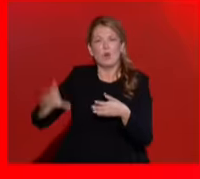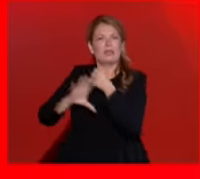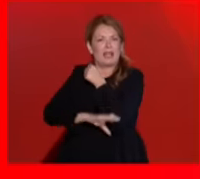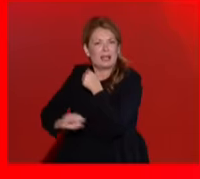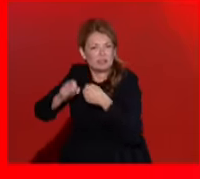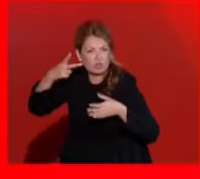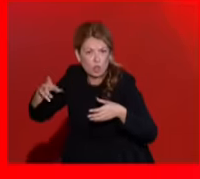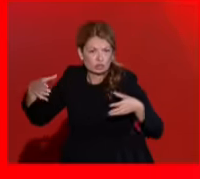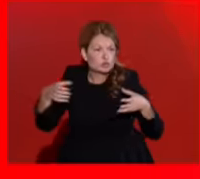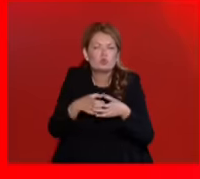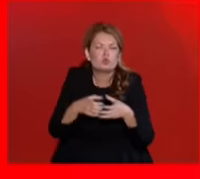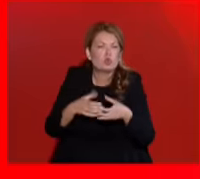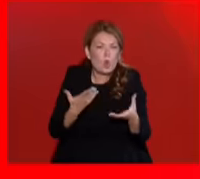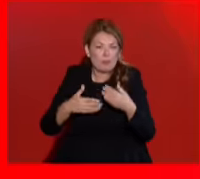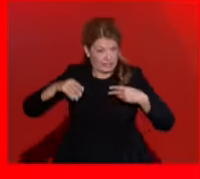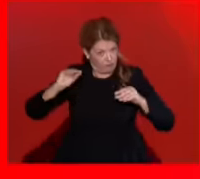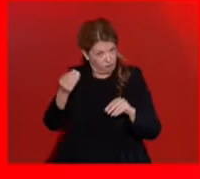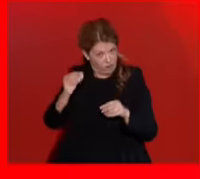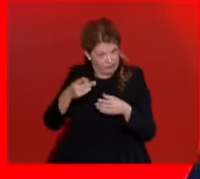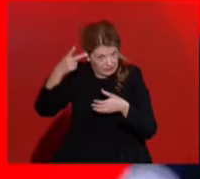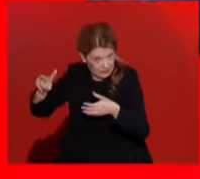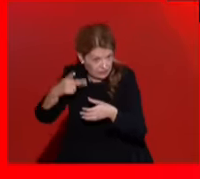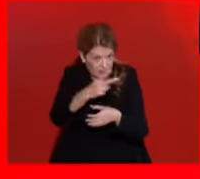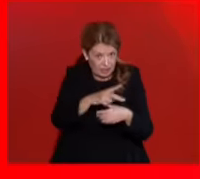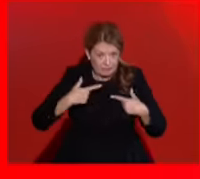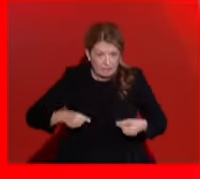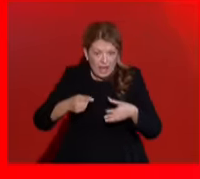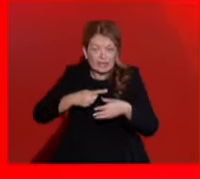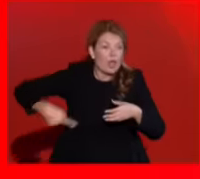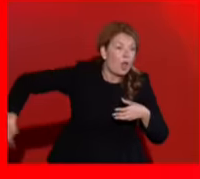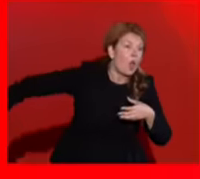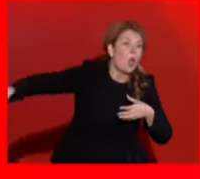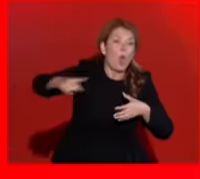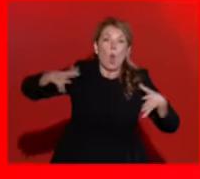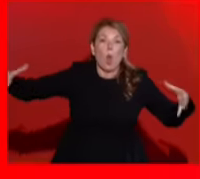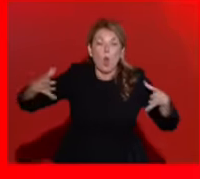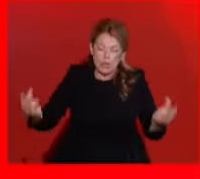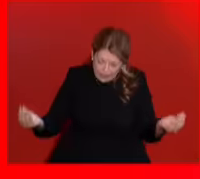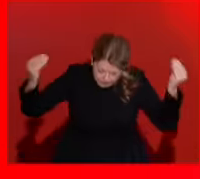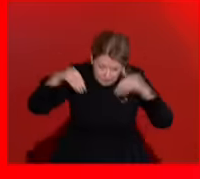γραμματέας, δεν ανήκει στους βουλευτές, δεν ανήκει στα στελέχη. Εμείς ανήκουμε στο ΣΥΡΙΖΑ.